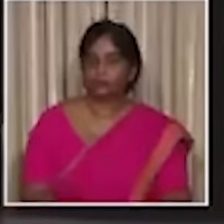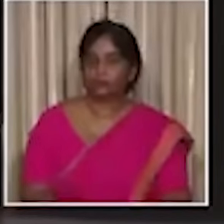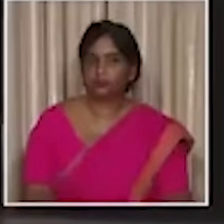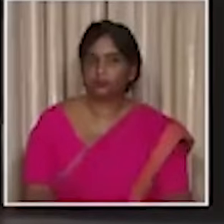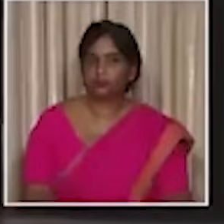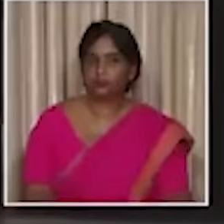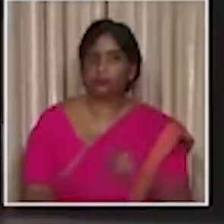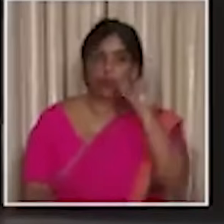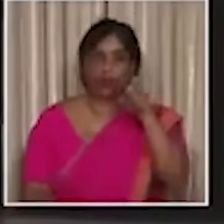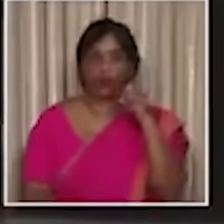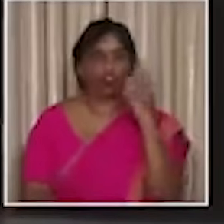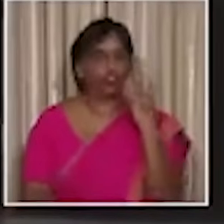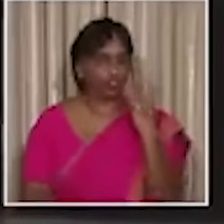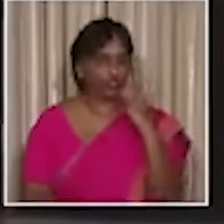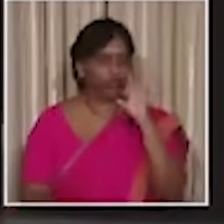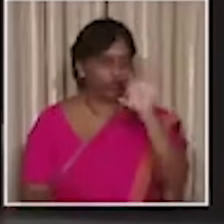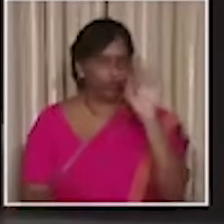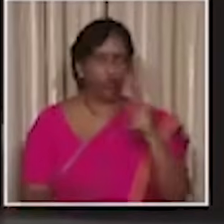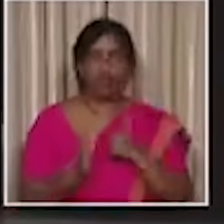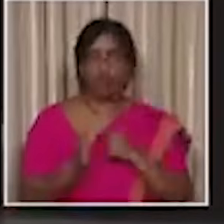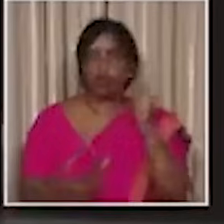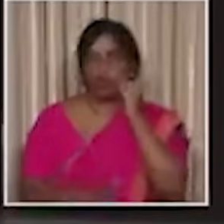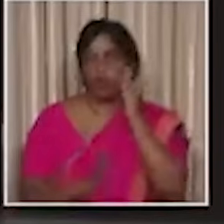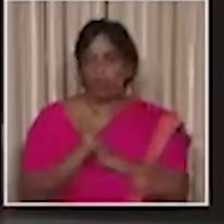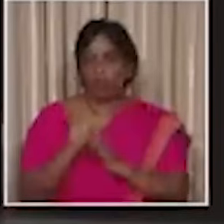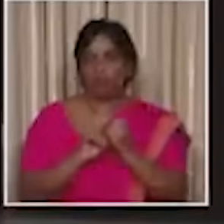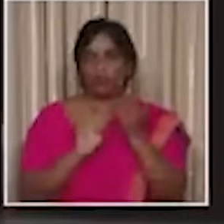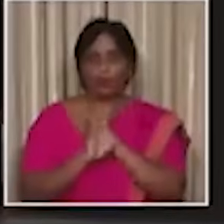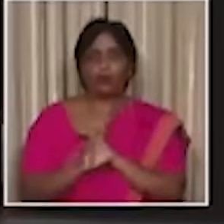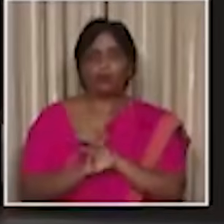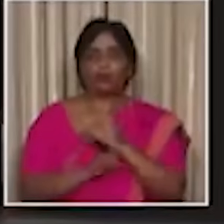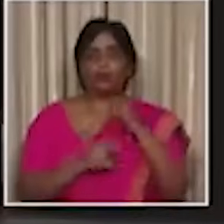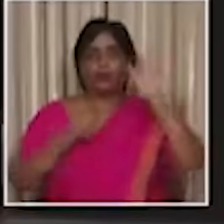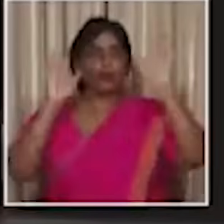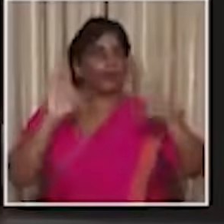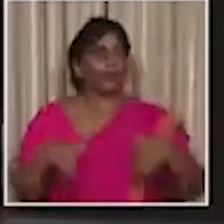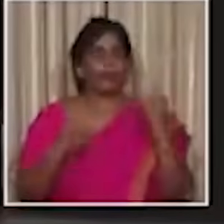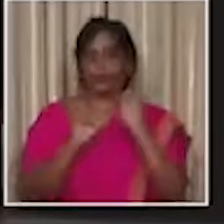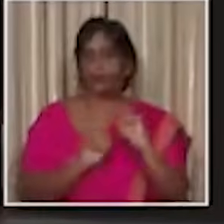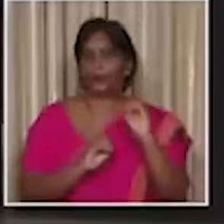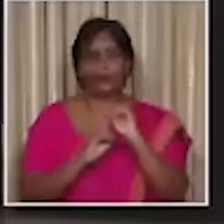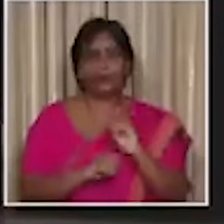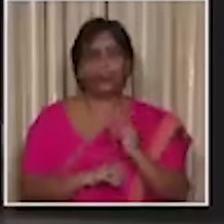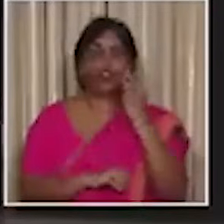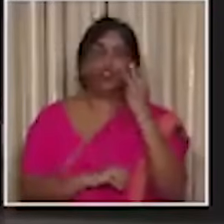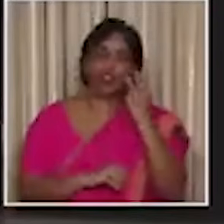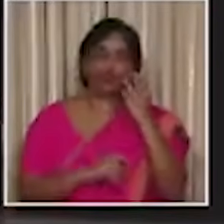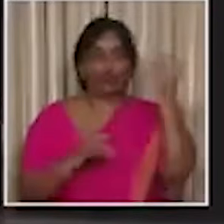මේ 3 දෙනෙක් තෝරගත්තේ අනුර කුමාර ඇමතුමා පෞගේ කාලේ ගණ්ඩ කවුරුත් හිටියේ නැහැ 3 දෙනෙක් ඇවිල්ලා පොස්පොයිට්